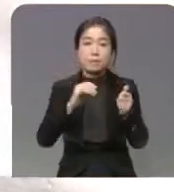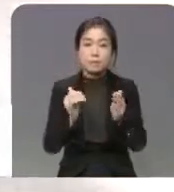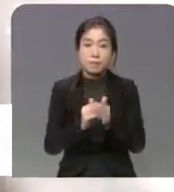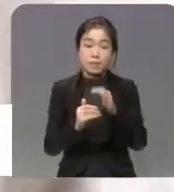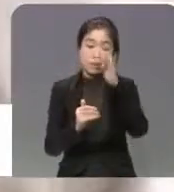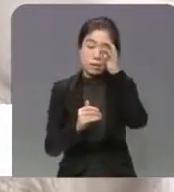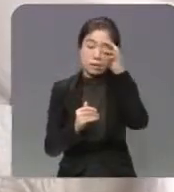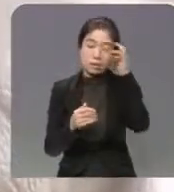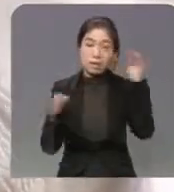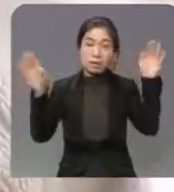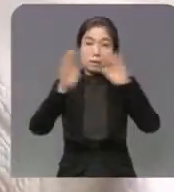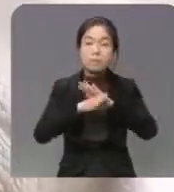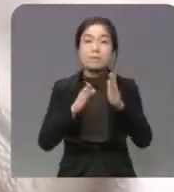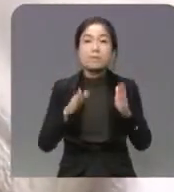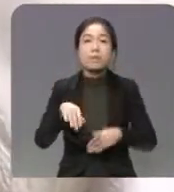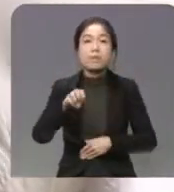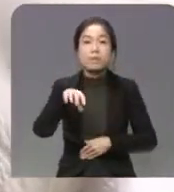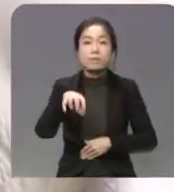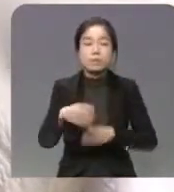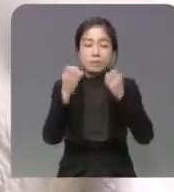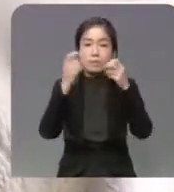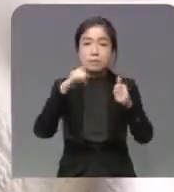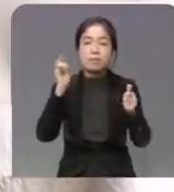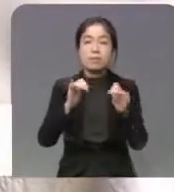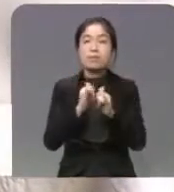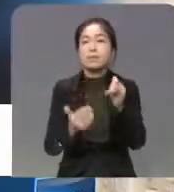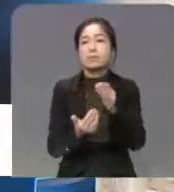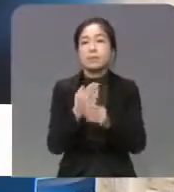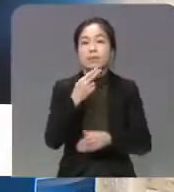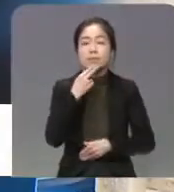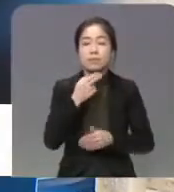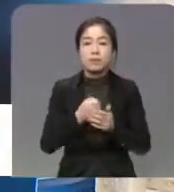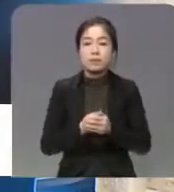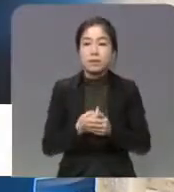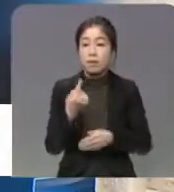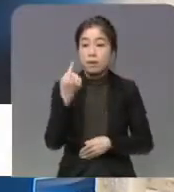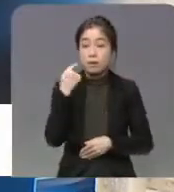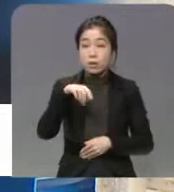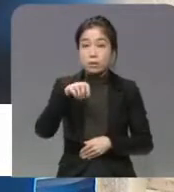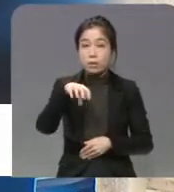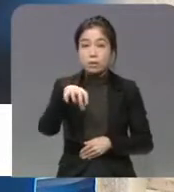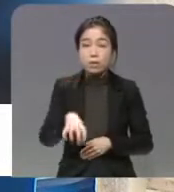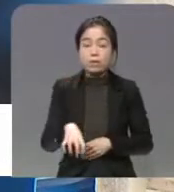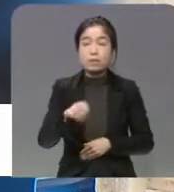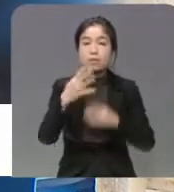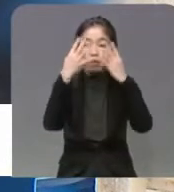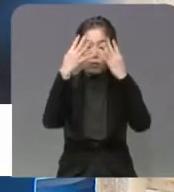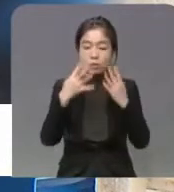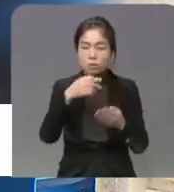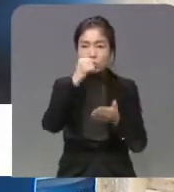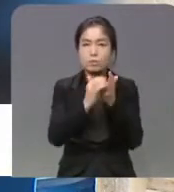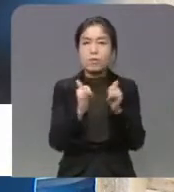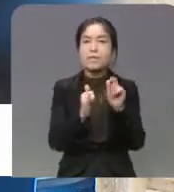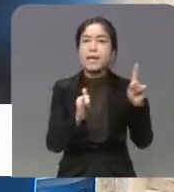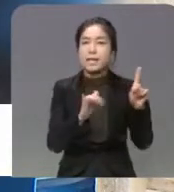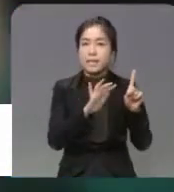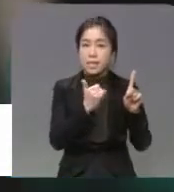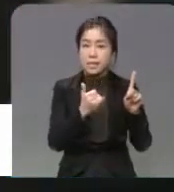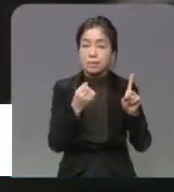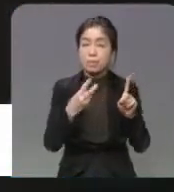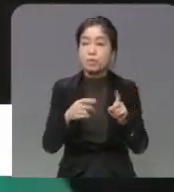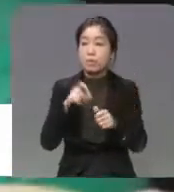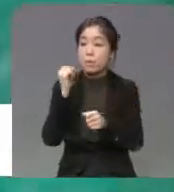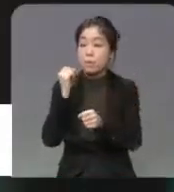확진됐습니다. 밤사이 광주에서는 신규 확진자가 나오지 않았는데 어제 광주에서는 광주교도소 수용자 1명과